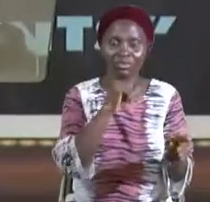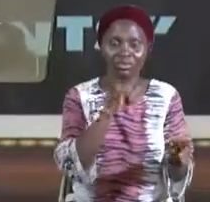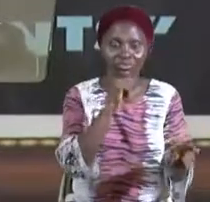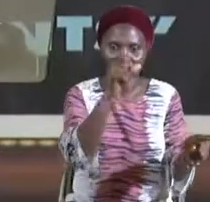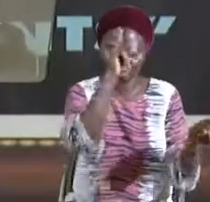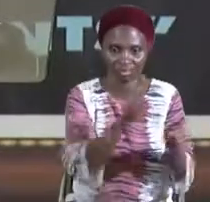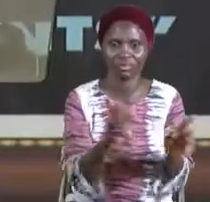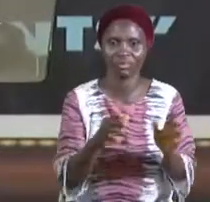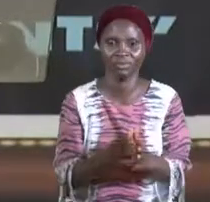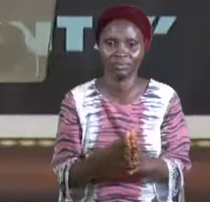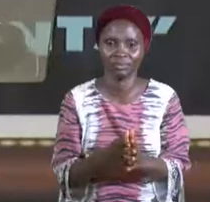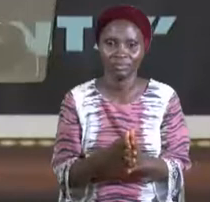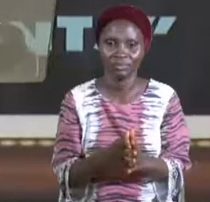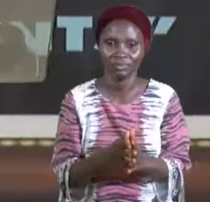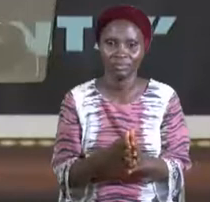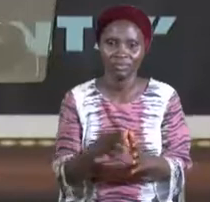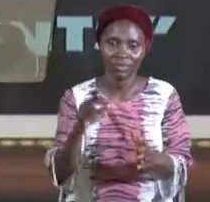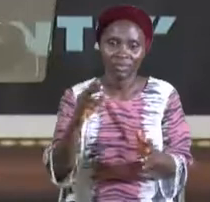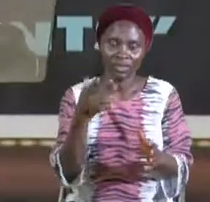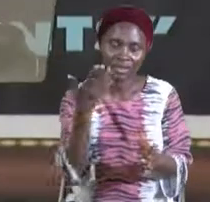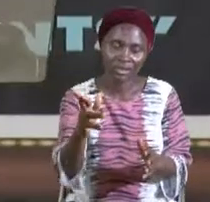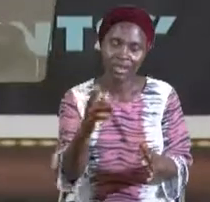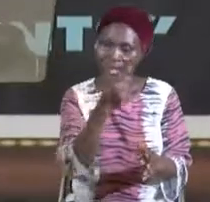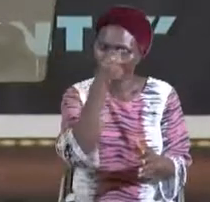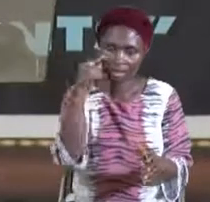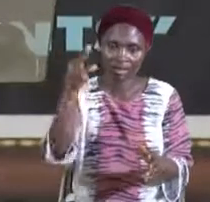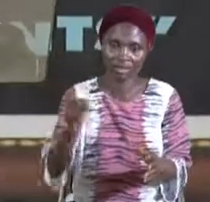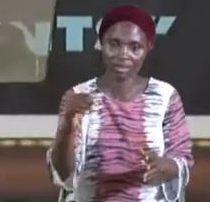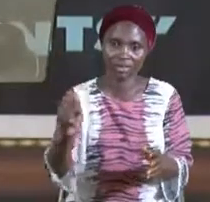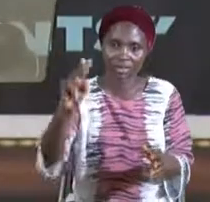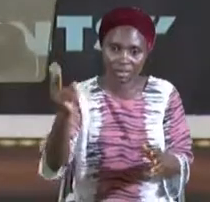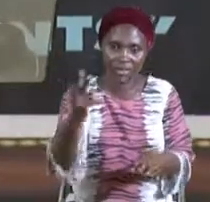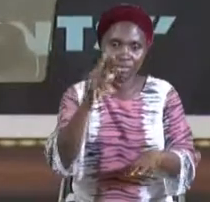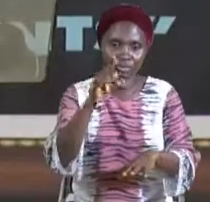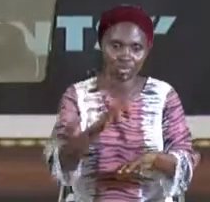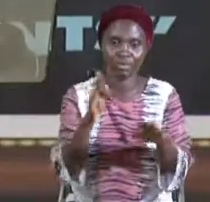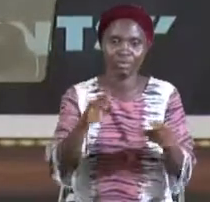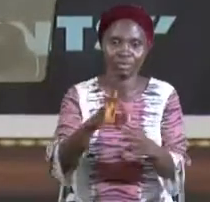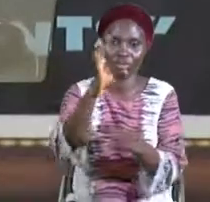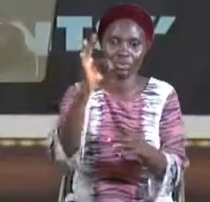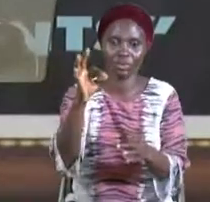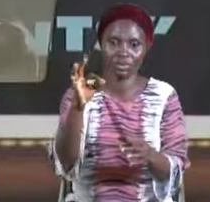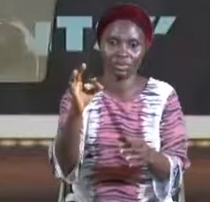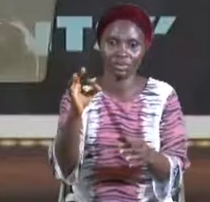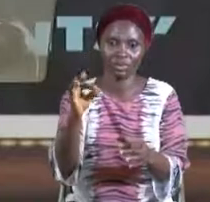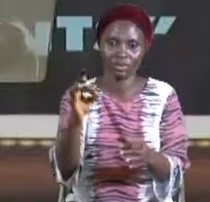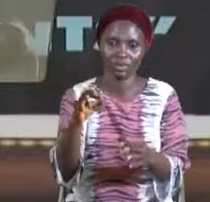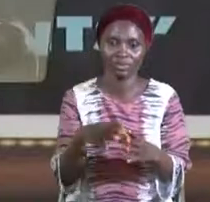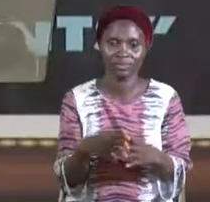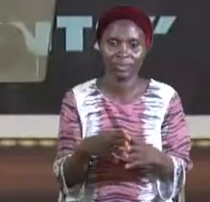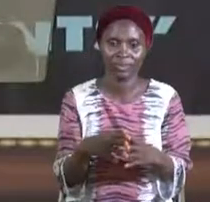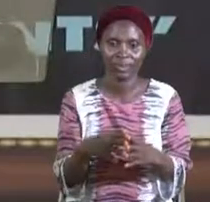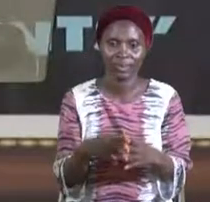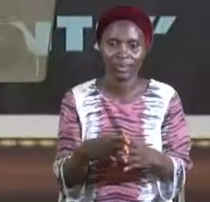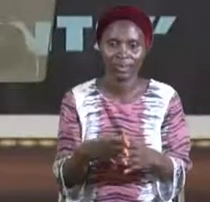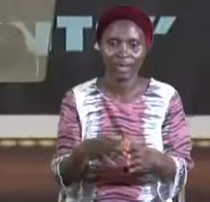de nouveau. Une seconde touche spirituellement. Alors, est-ce qu'il y a des choses que tu lis dans la parole de Dieu sur Christ? Est-ce qu'il y a des choses que tu lis dans la parole